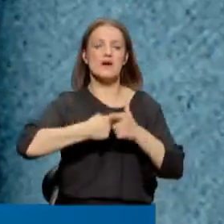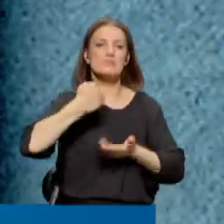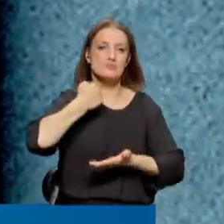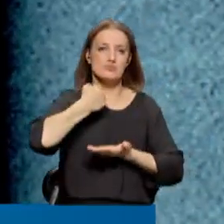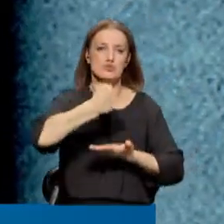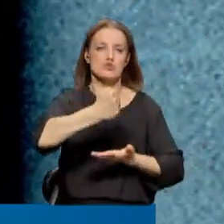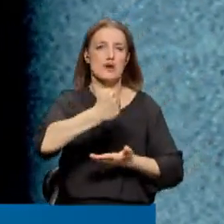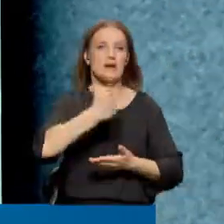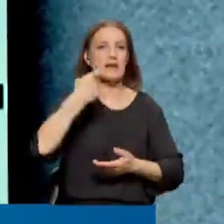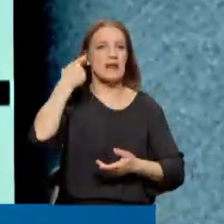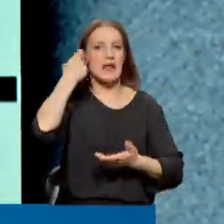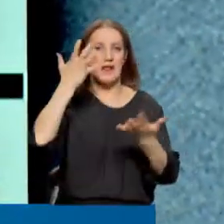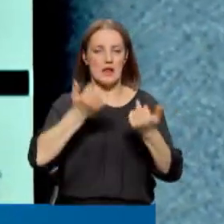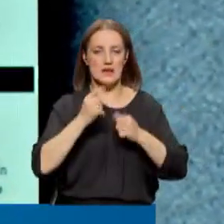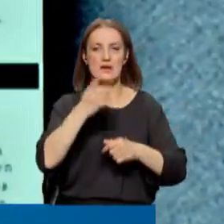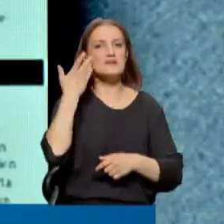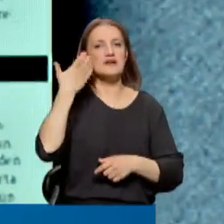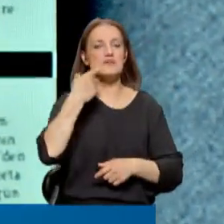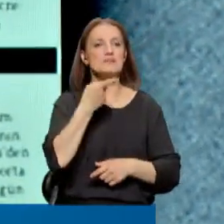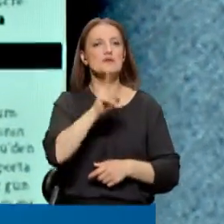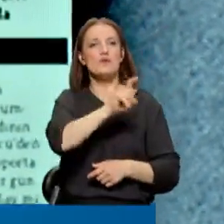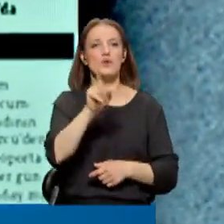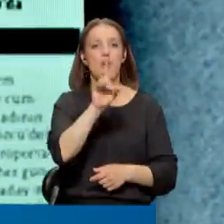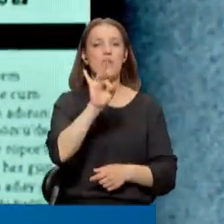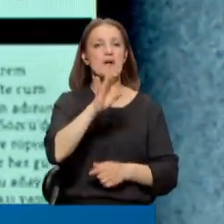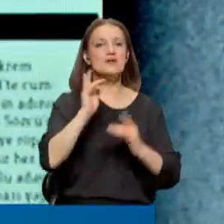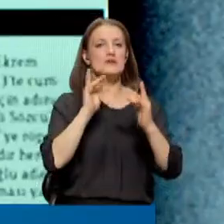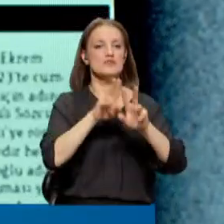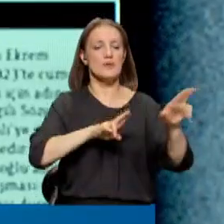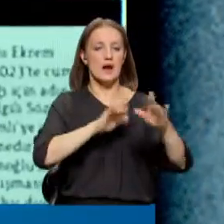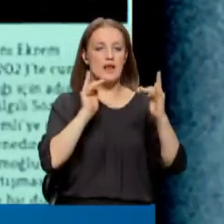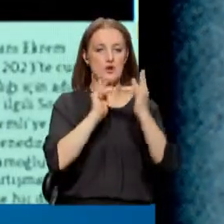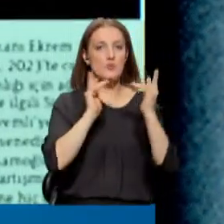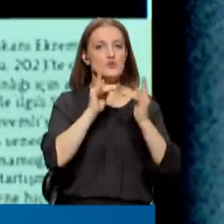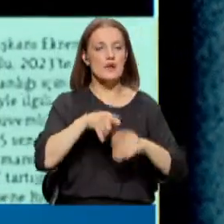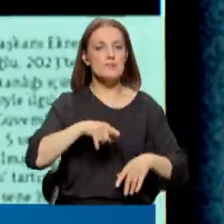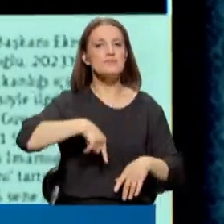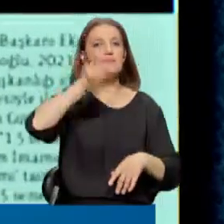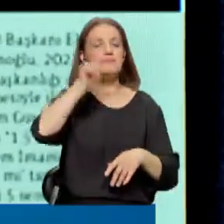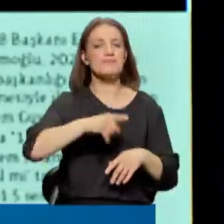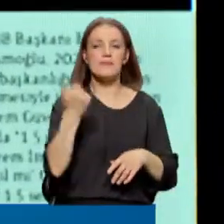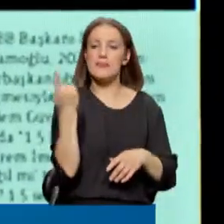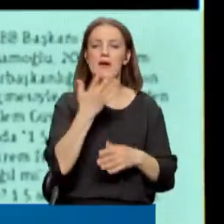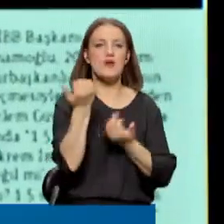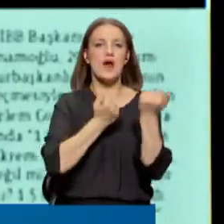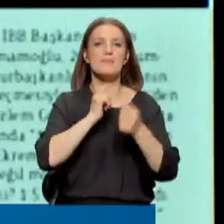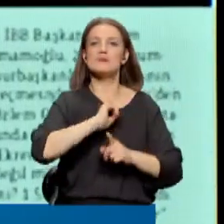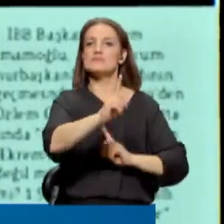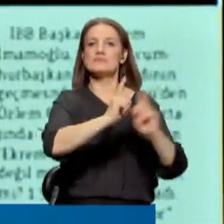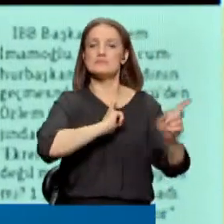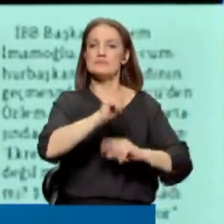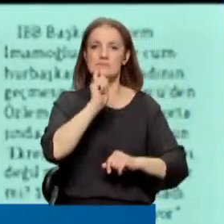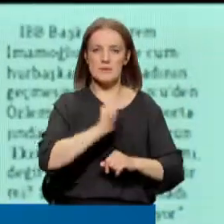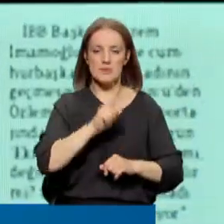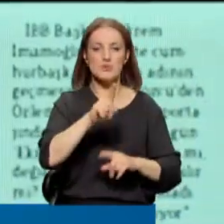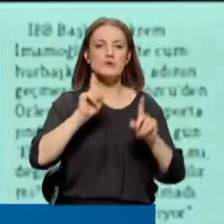bütçeyi rehin aldı. İzleyicimiz soruyor ya, 1915 Çanakkale Köprüsü'nden acaba günde kaç araç geçiyor? Bu konuyla